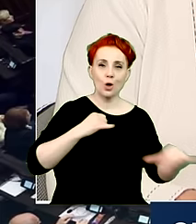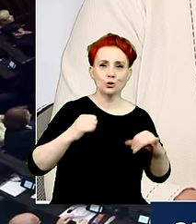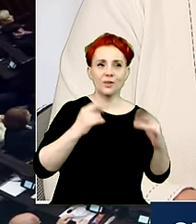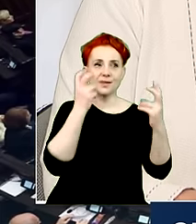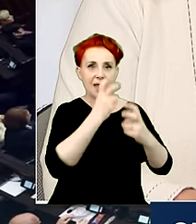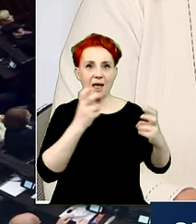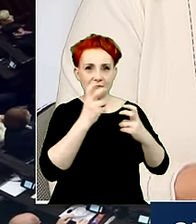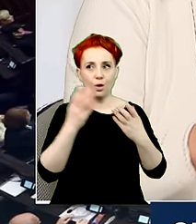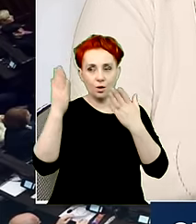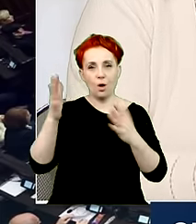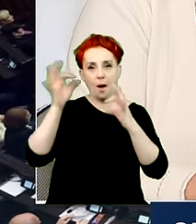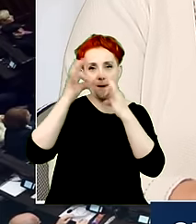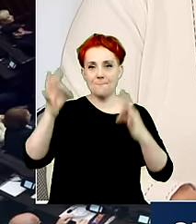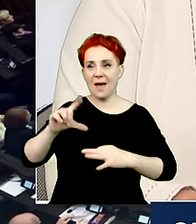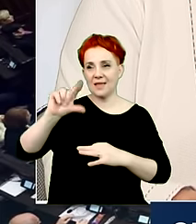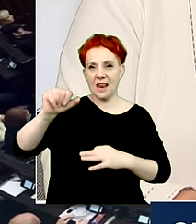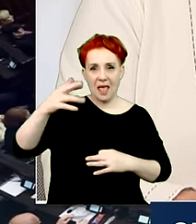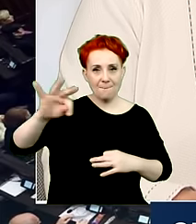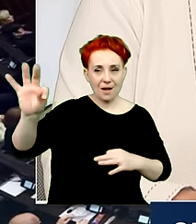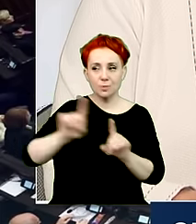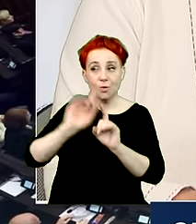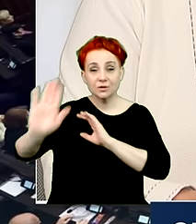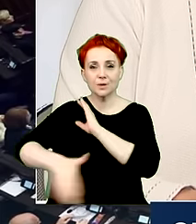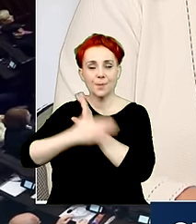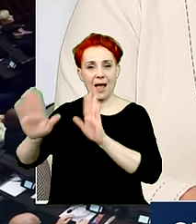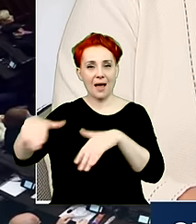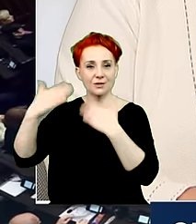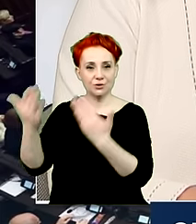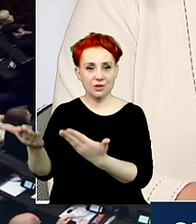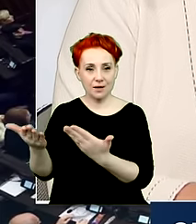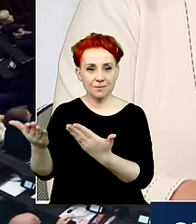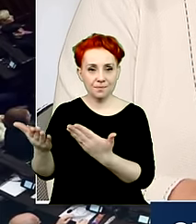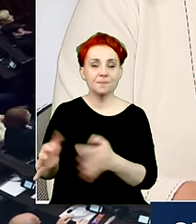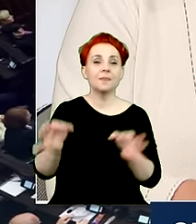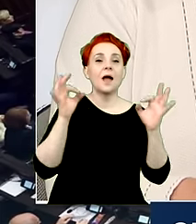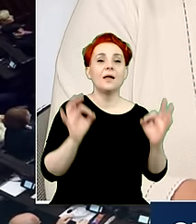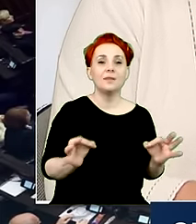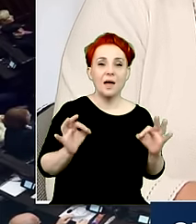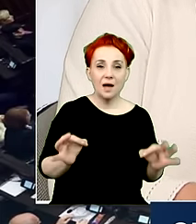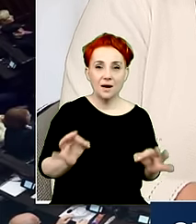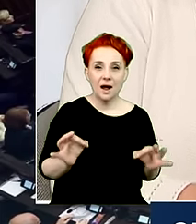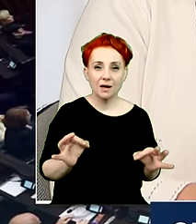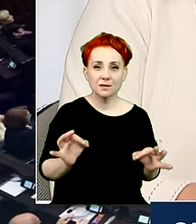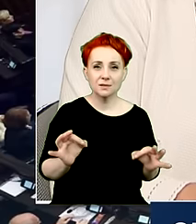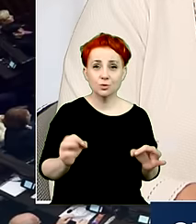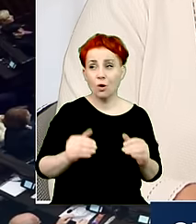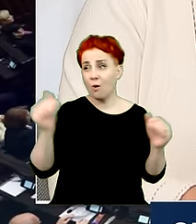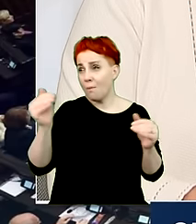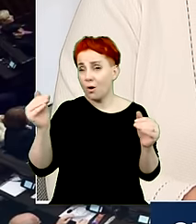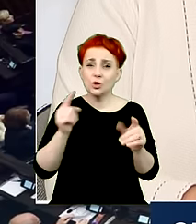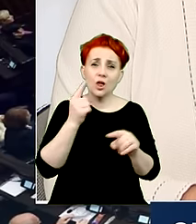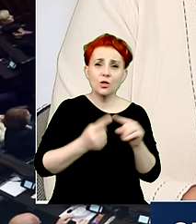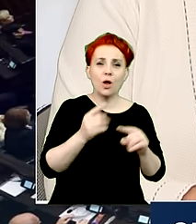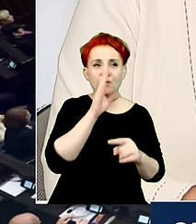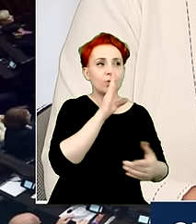było wokół pani Marty Lempart i wspierali ją. Natomiast w tej chwili już mogłaby trochę zaszkodzić temu